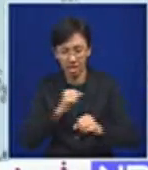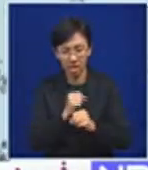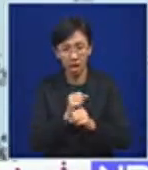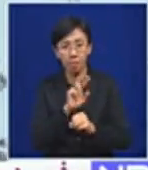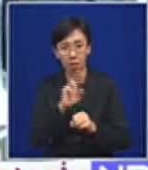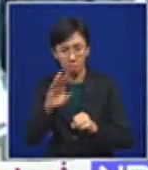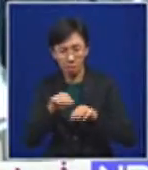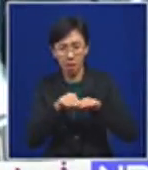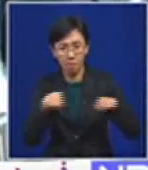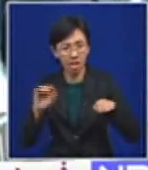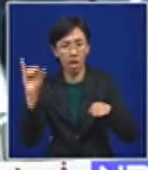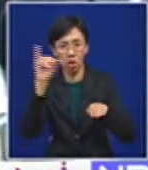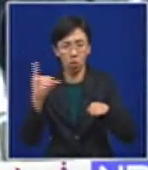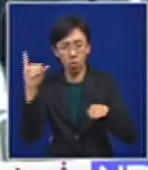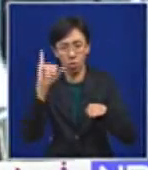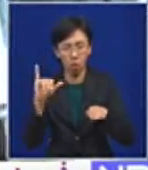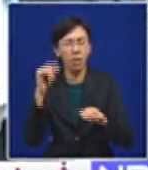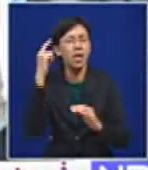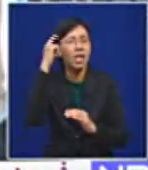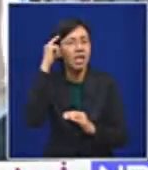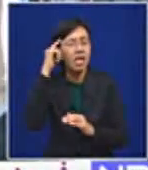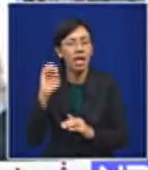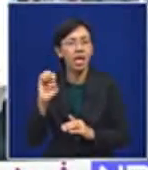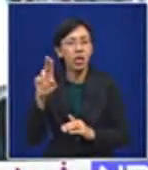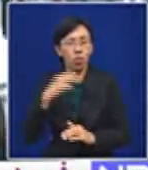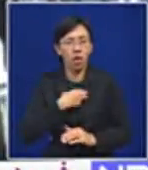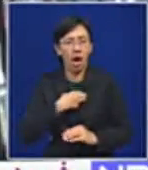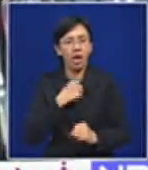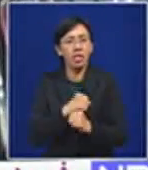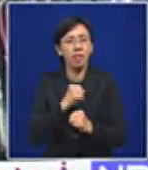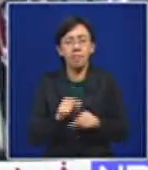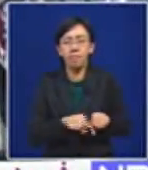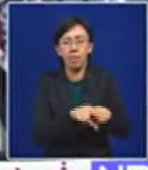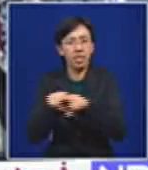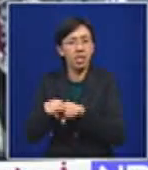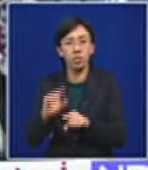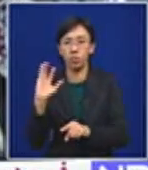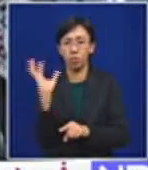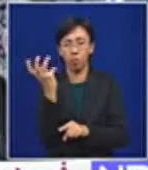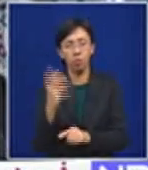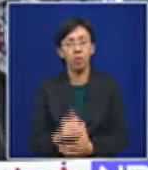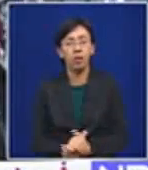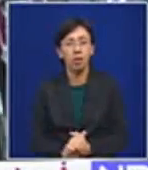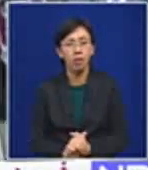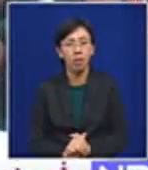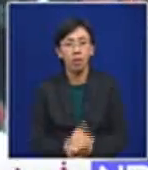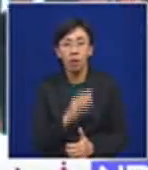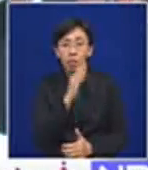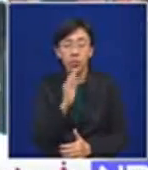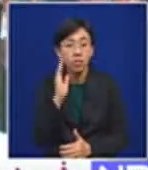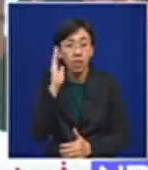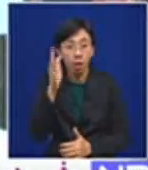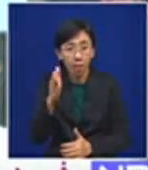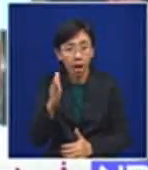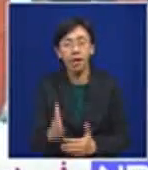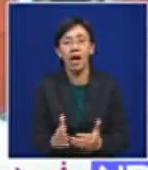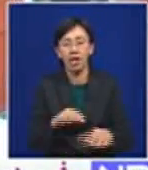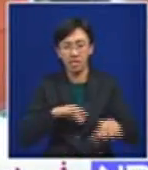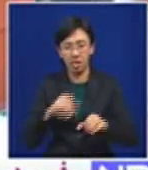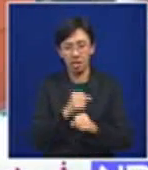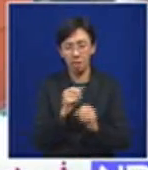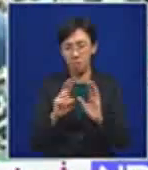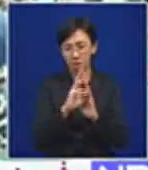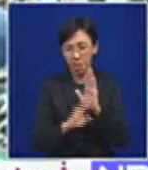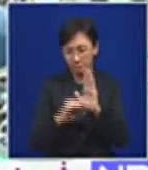ฐานยุโรปคือสิ่งที่ EU อยากให้เกิดขึ้นเหมือนกันทั่วโลกเพราะไม่เพียงแต่จะทำให้ทุกอย่างถูกระเบียบ